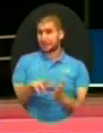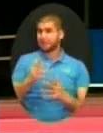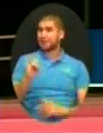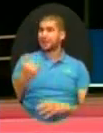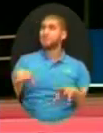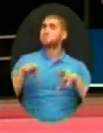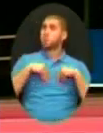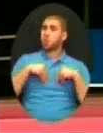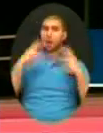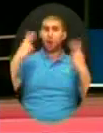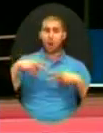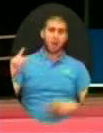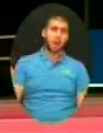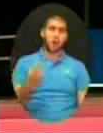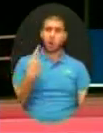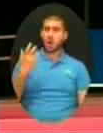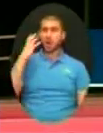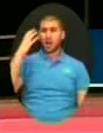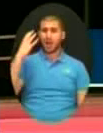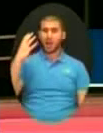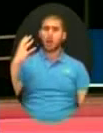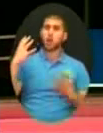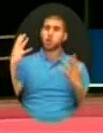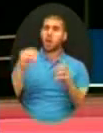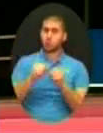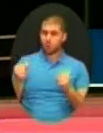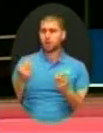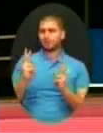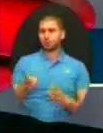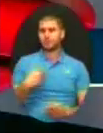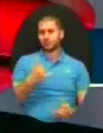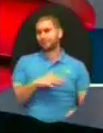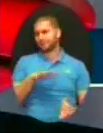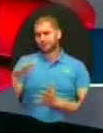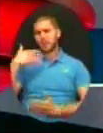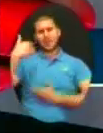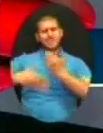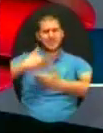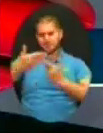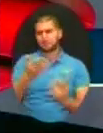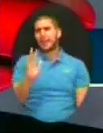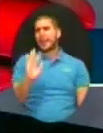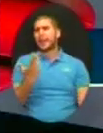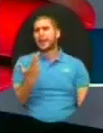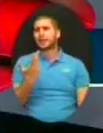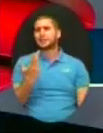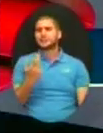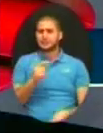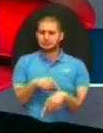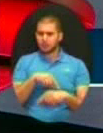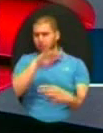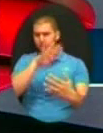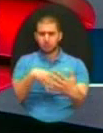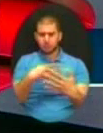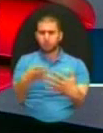יהיה מקובל כמו שאור אמר גדולי התורה, אז אנחנו נשמח. בוא נקפוץ רגע צעד אחד קדימה. איך עומדים בסד זמנים